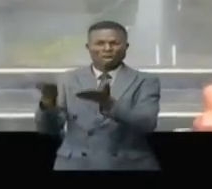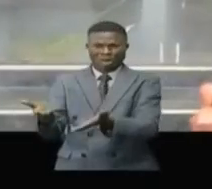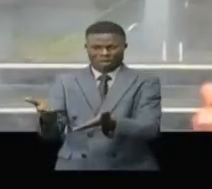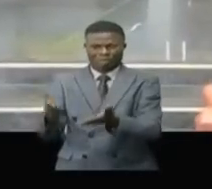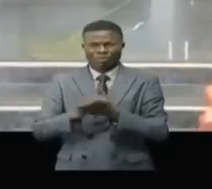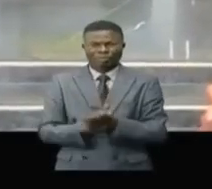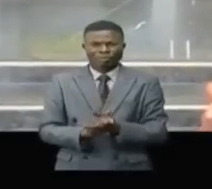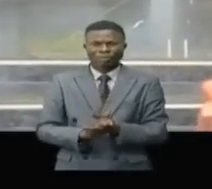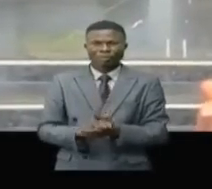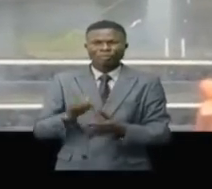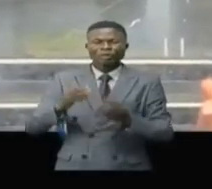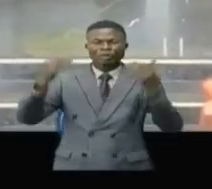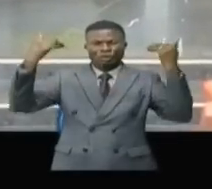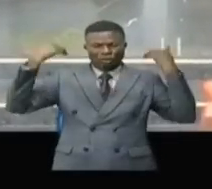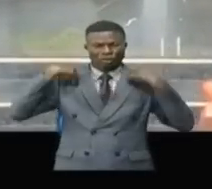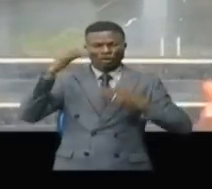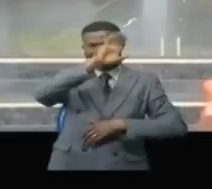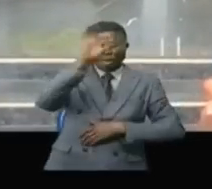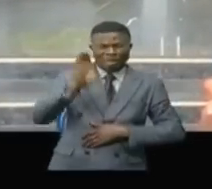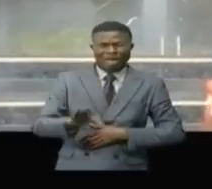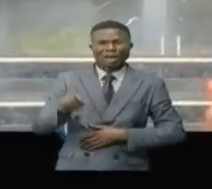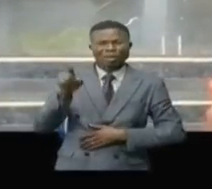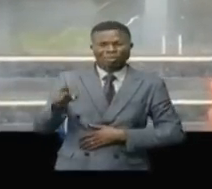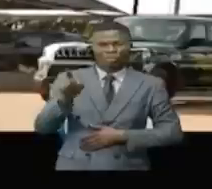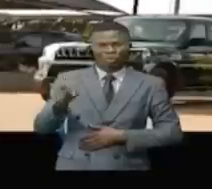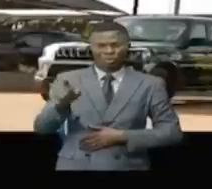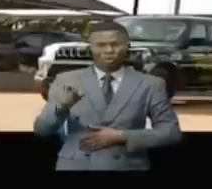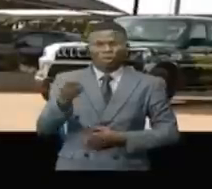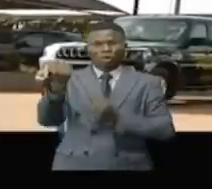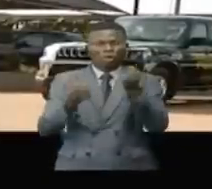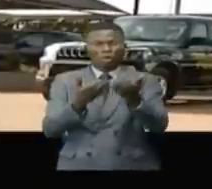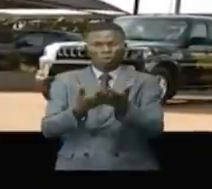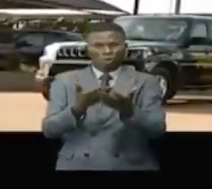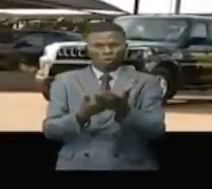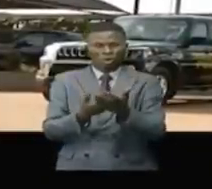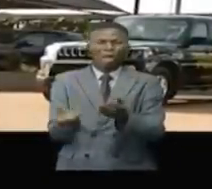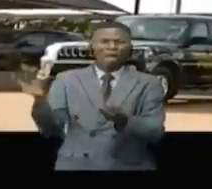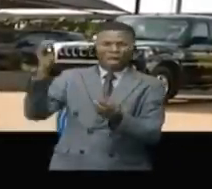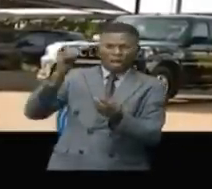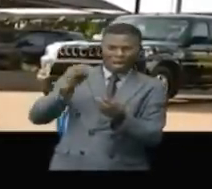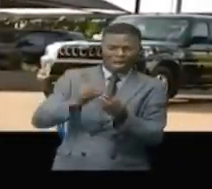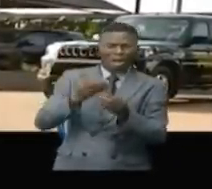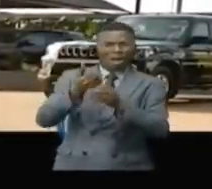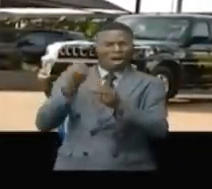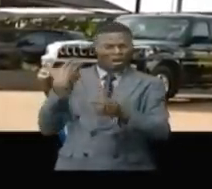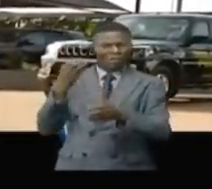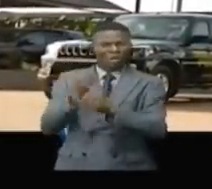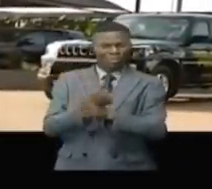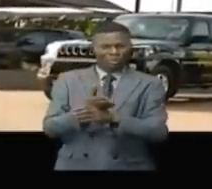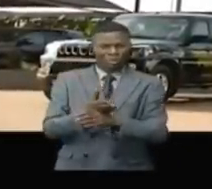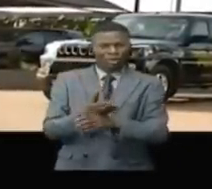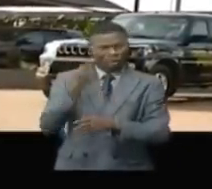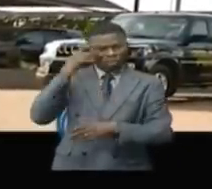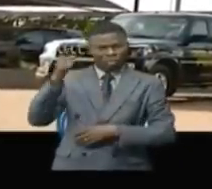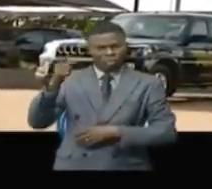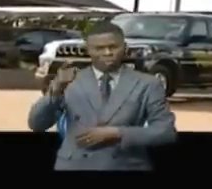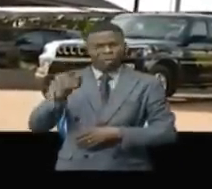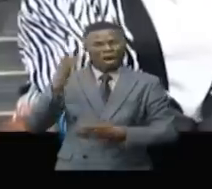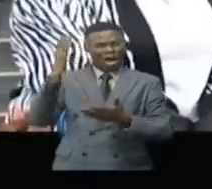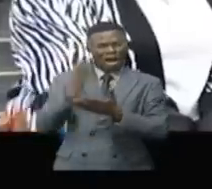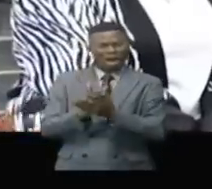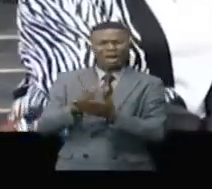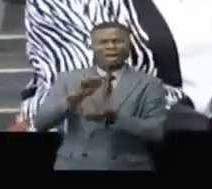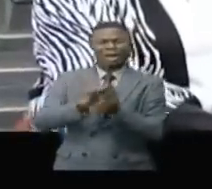le numéro 1 de la commune de Fungurume, ce charroi automobile qui complète un autre déjà disponible est une façon pour lui de combattre le